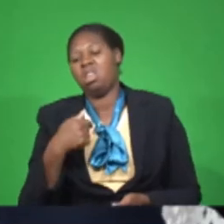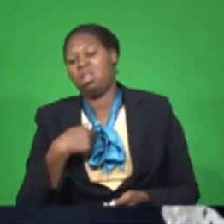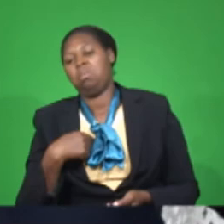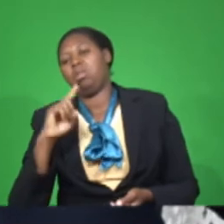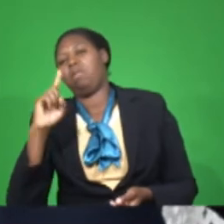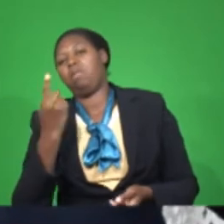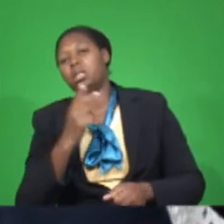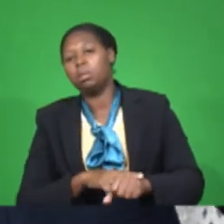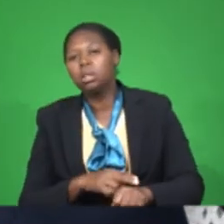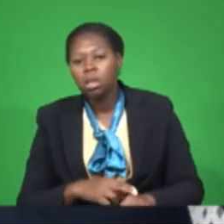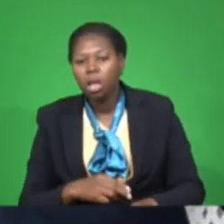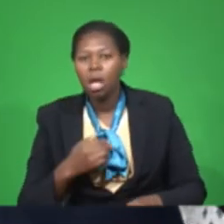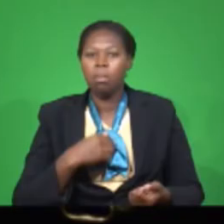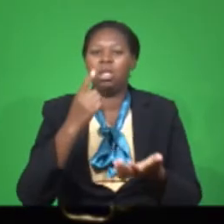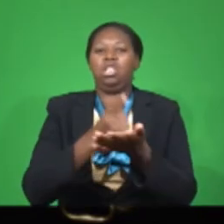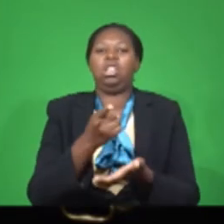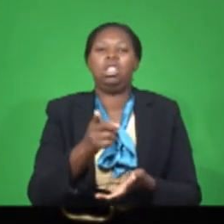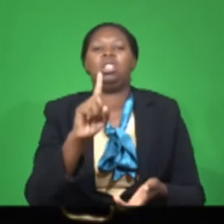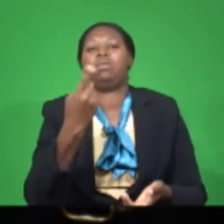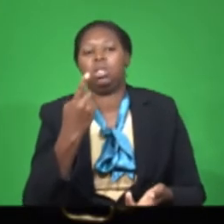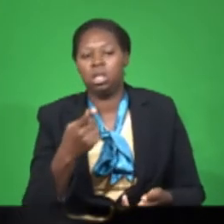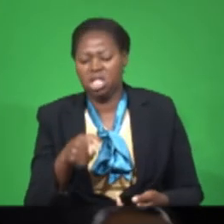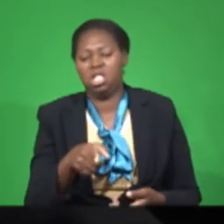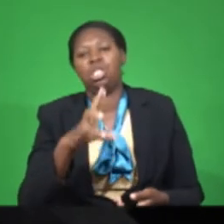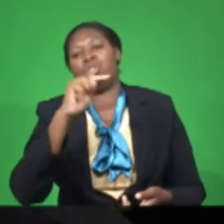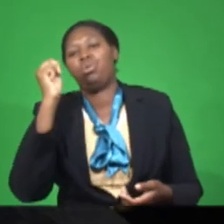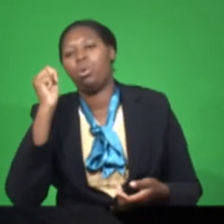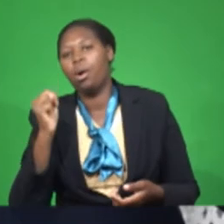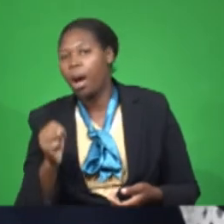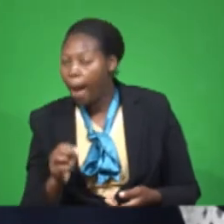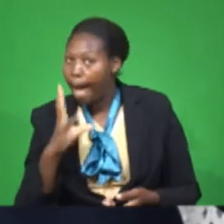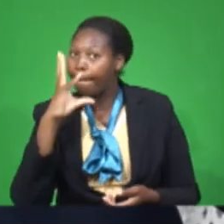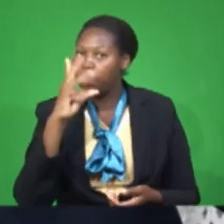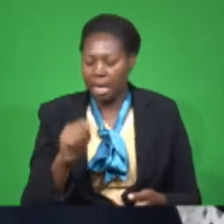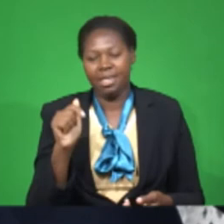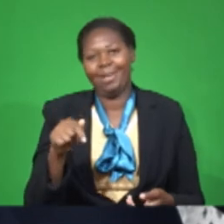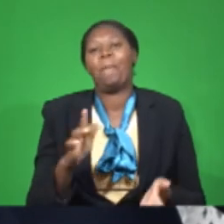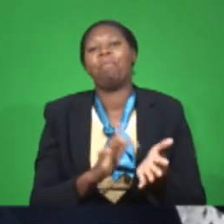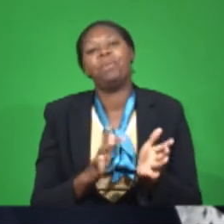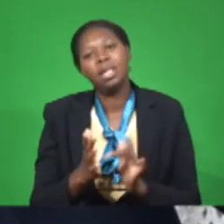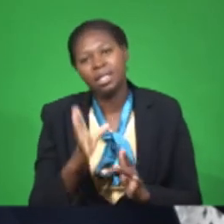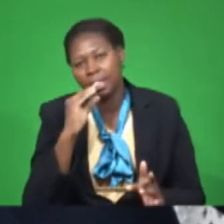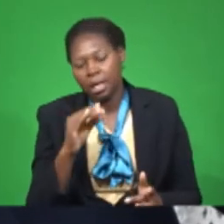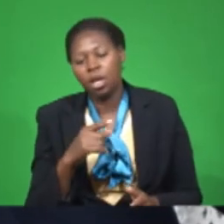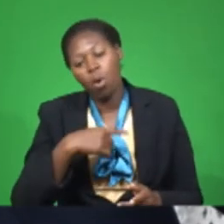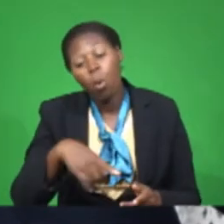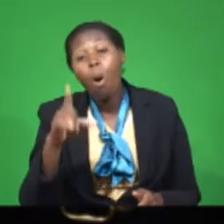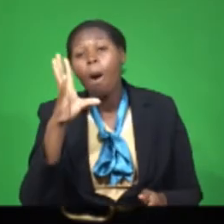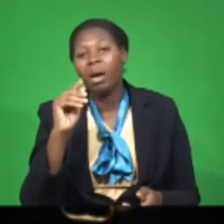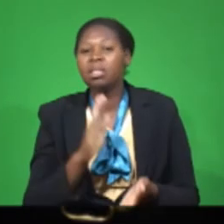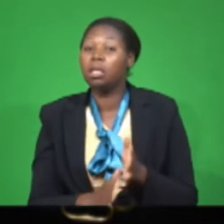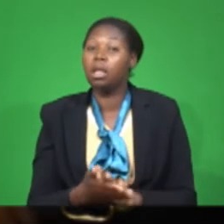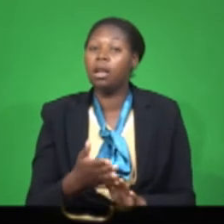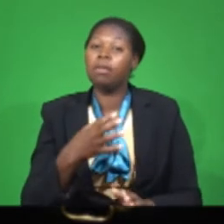kusindi mara kacho kuti kanobva kunonzwa aiti zvinyowanero. Saka Jesu ari kuti kumukadzi uyu usazonorambira muchitema chako nda ava